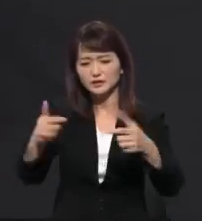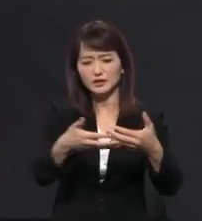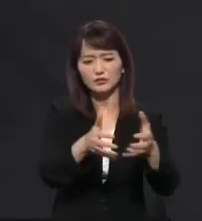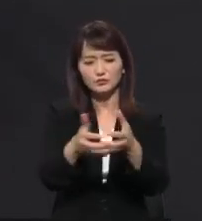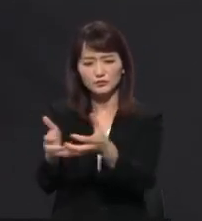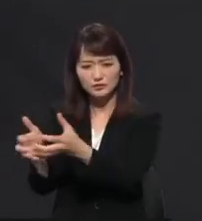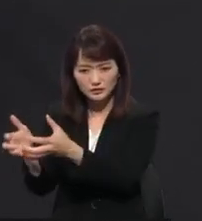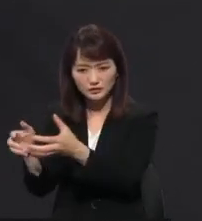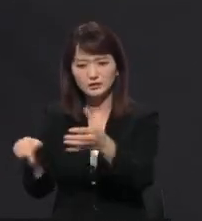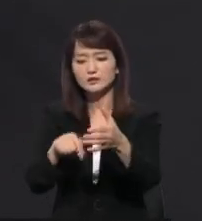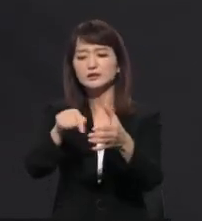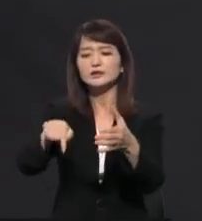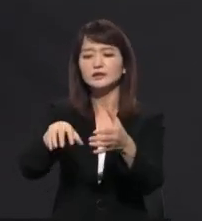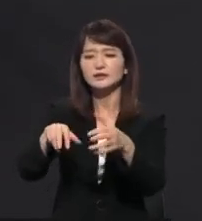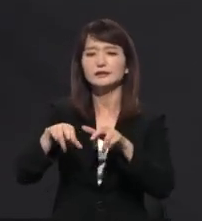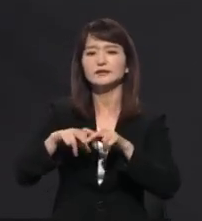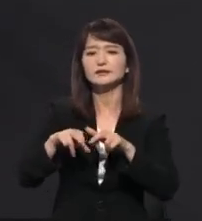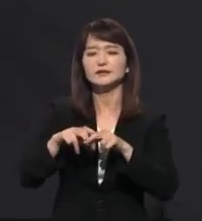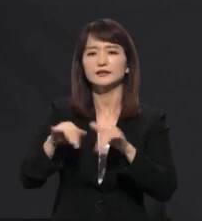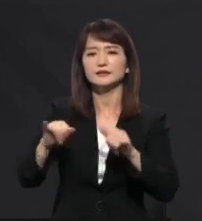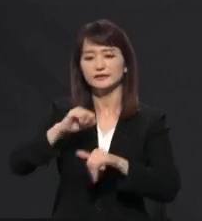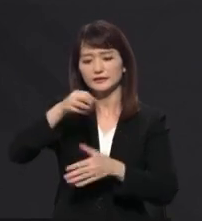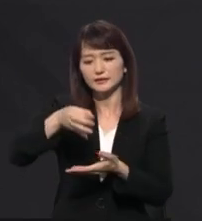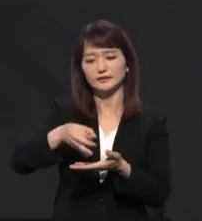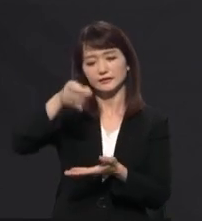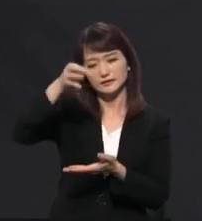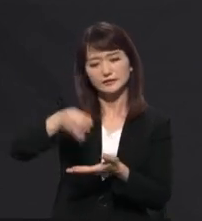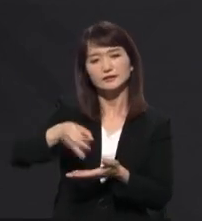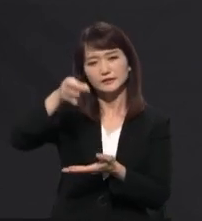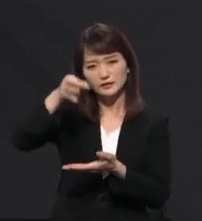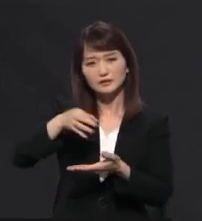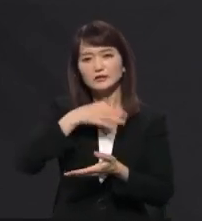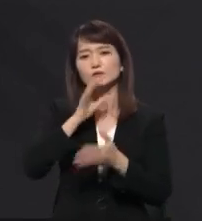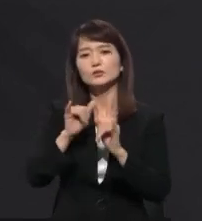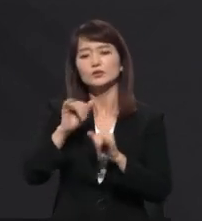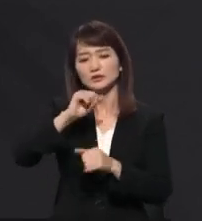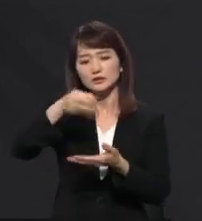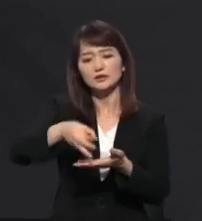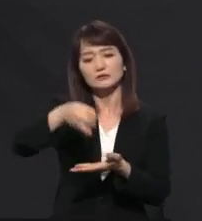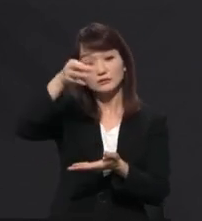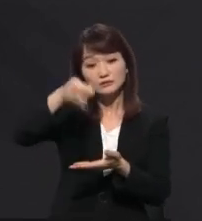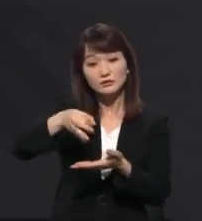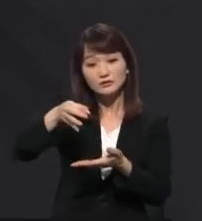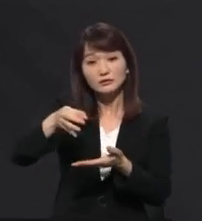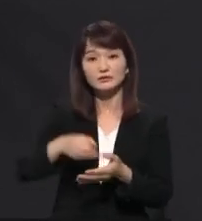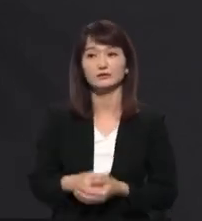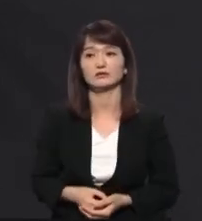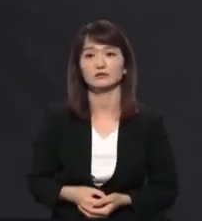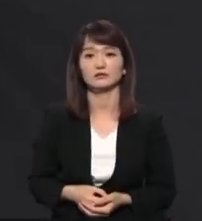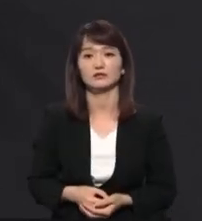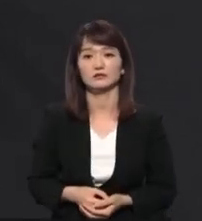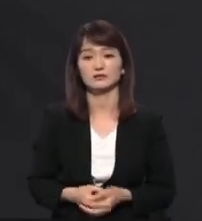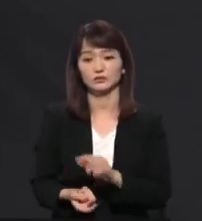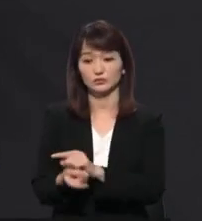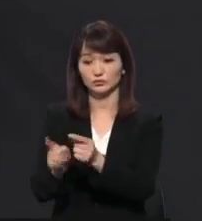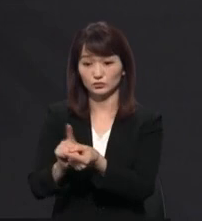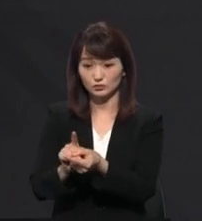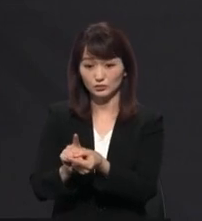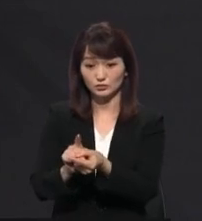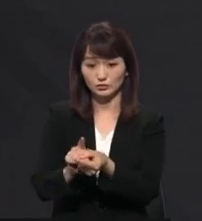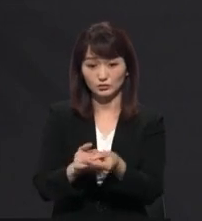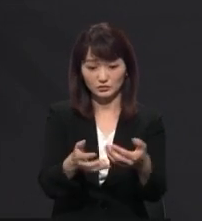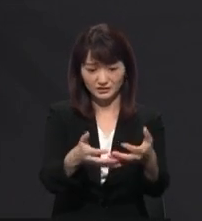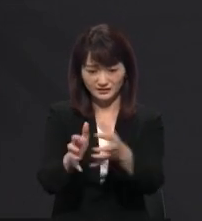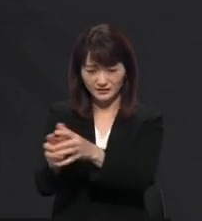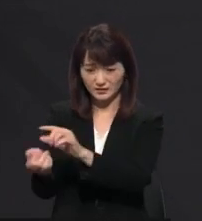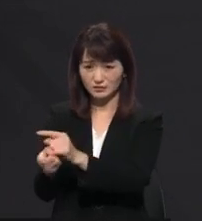그 내에서 장애인의 예산을 늘리든 노인의 예상된 이거는 뭐 이제 같은 사회적 약자끼리 싸움을